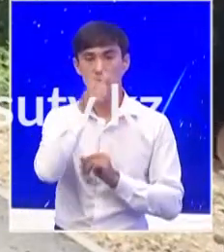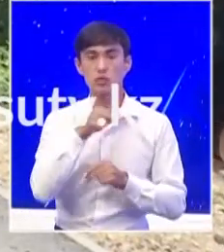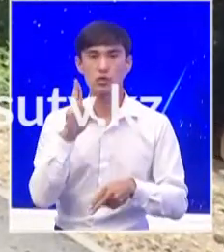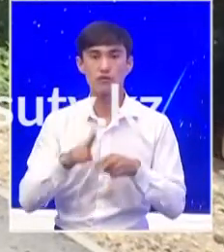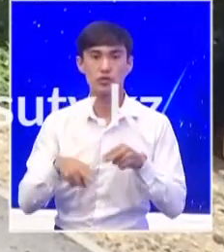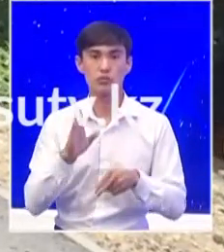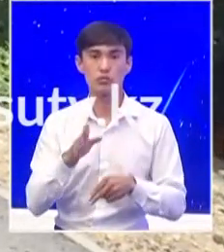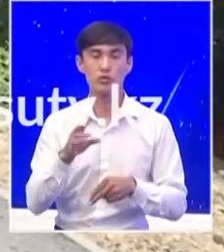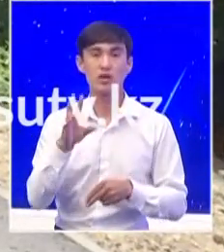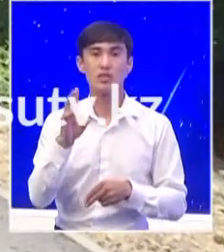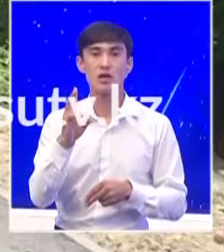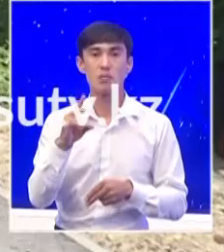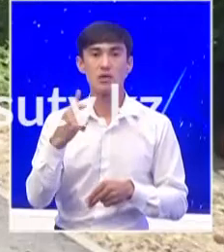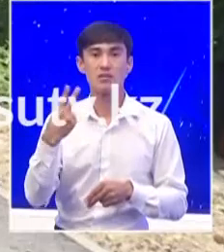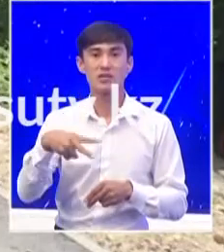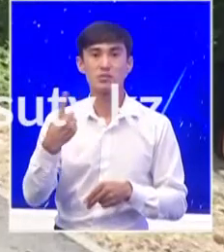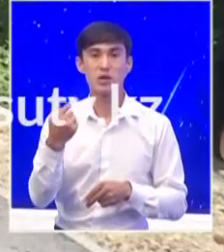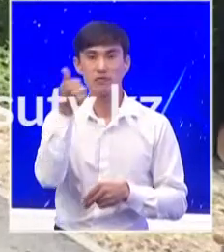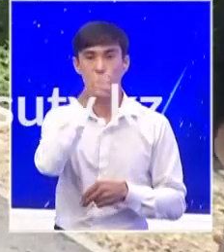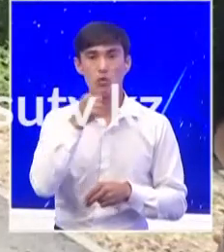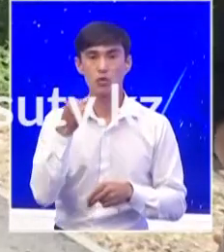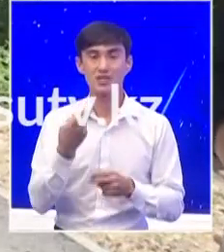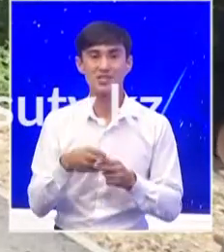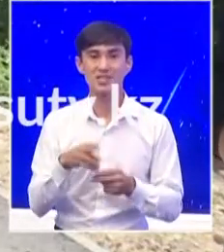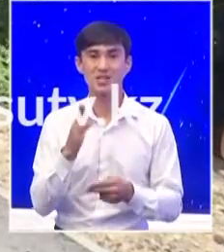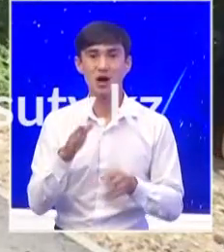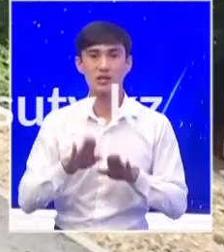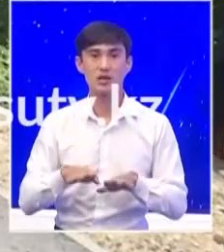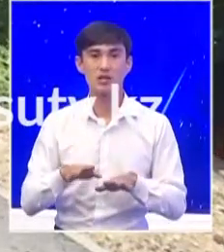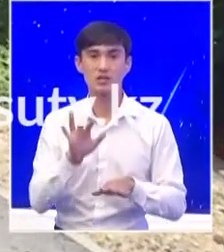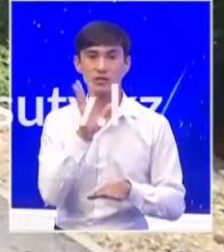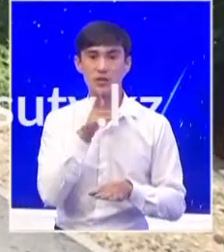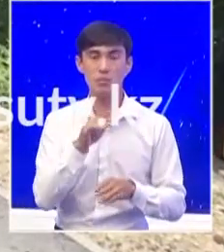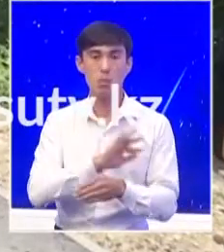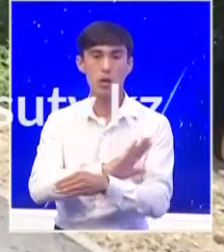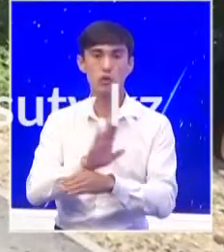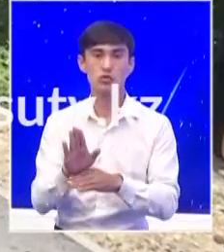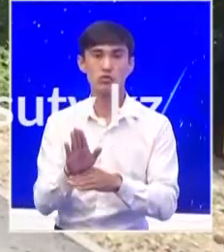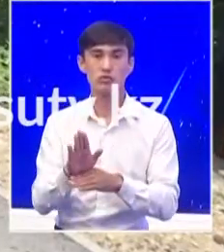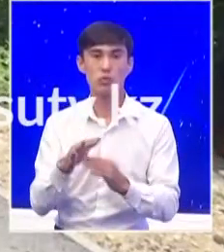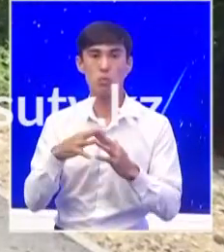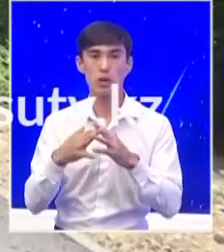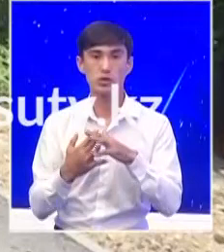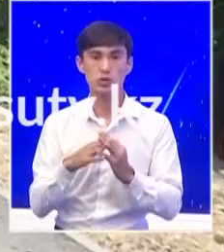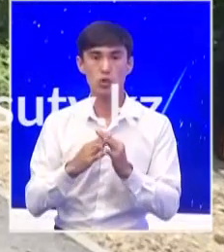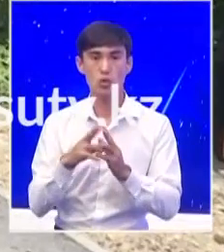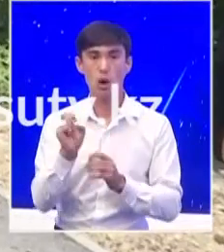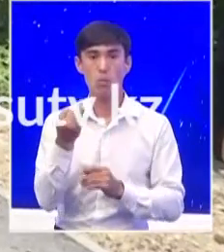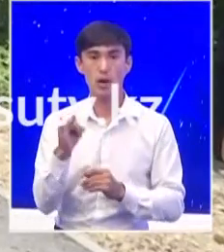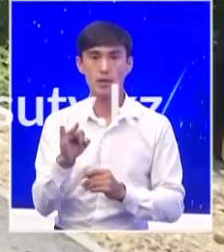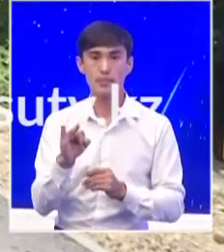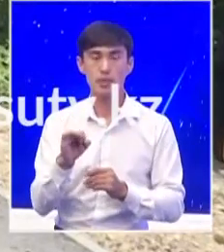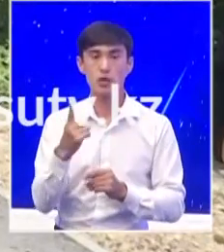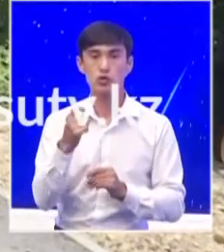где-то ноябрь 2021 года. Здесь в данное время осталось благоустройство по поселку Абай, то